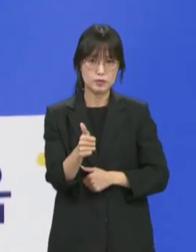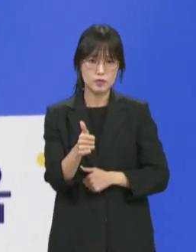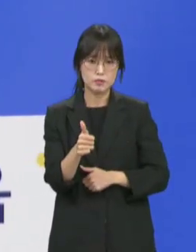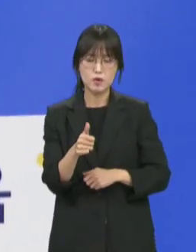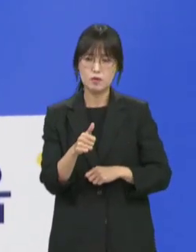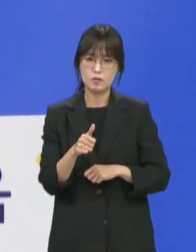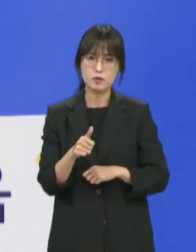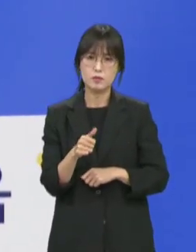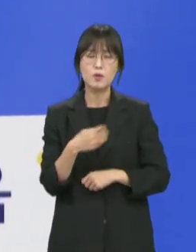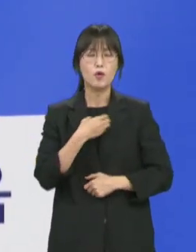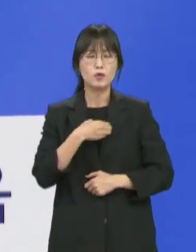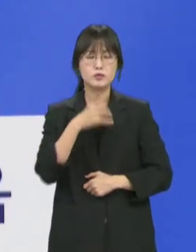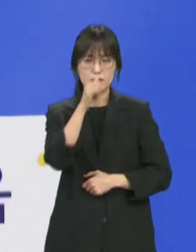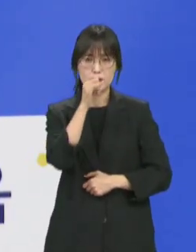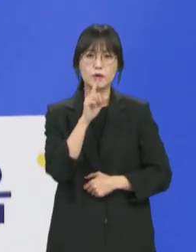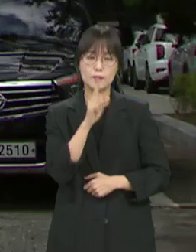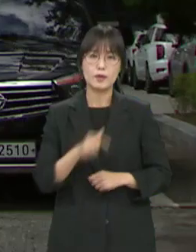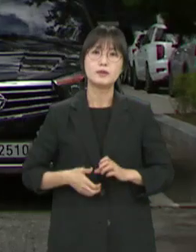도입에 우려를 표한 바 있습니다